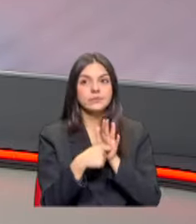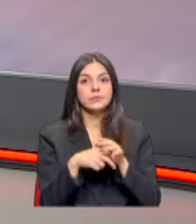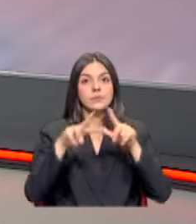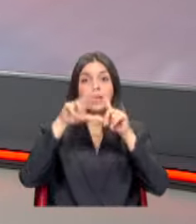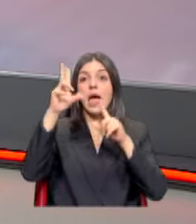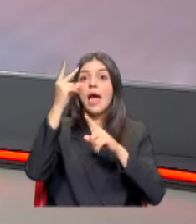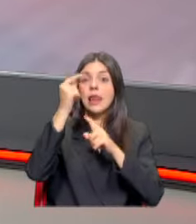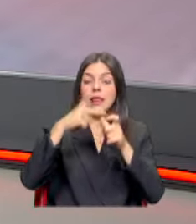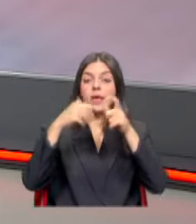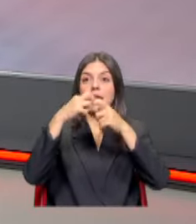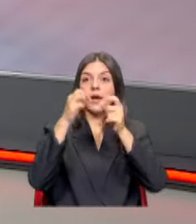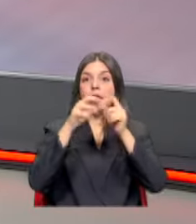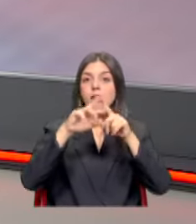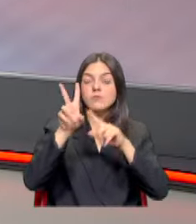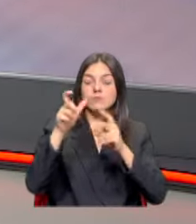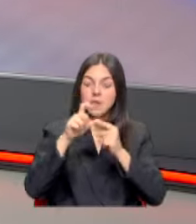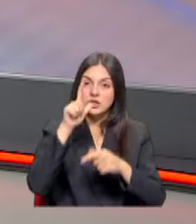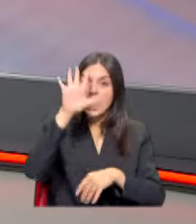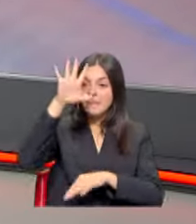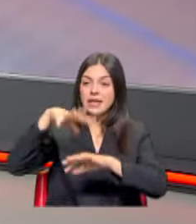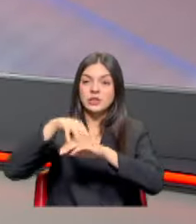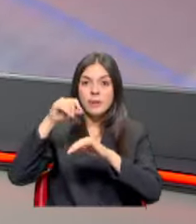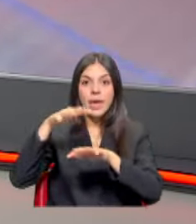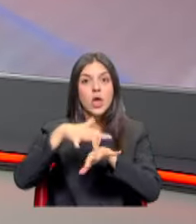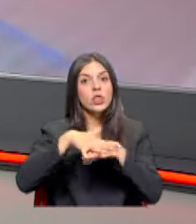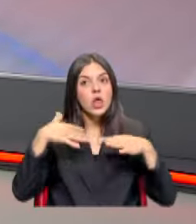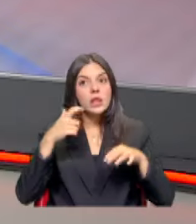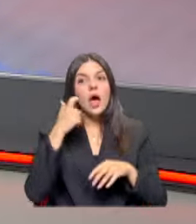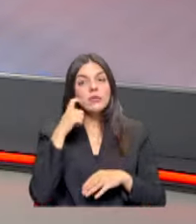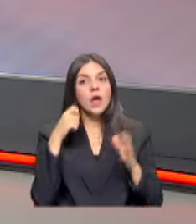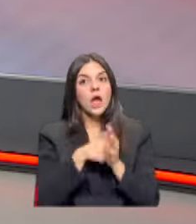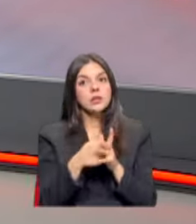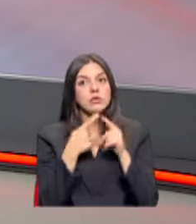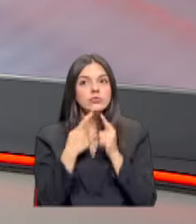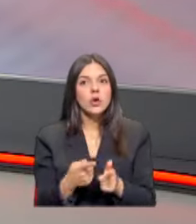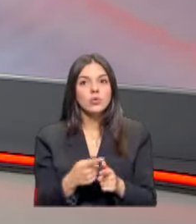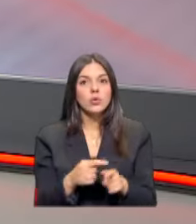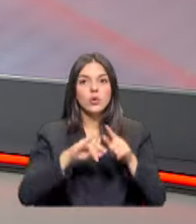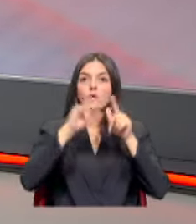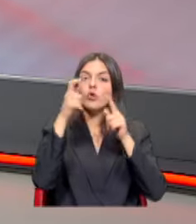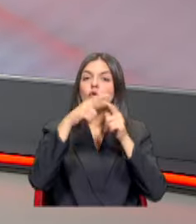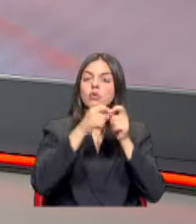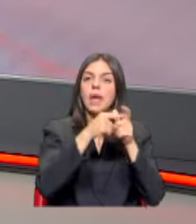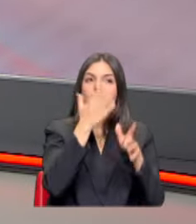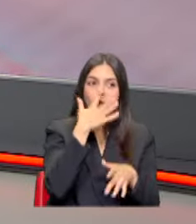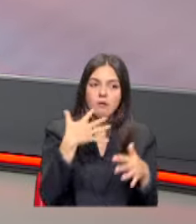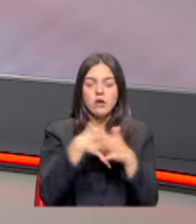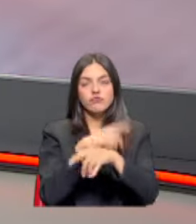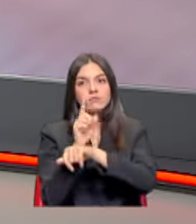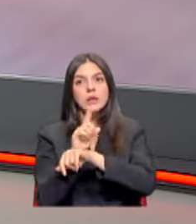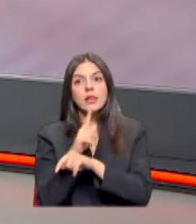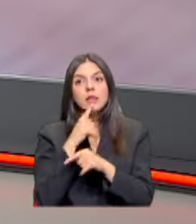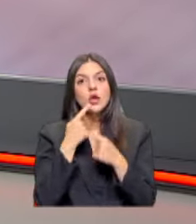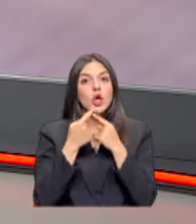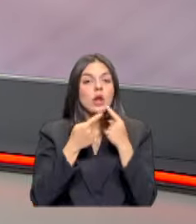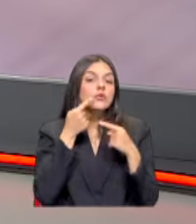Ali Erbaş, Beştepe'deki törende Atatürk'ün adını andı. Hutbede yoktu, akşam saatlerinde